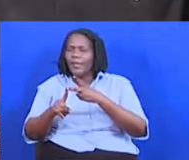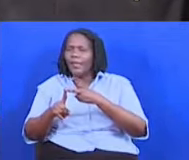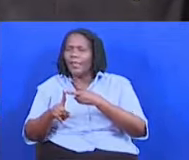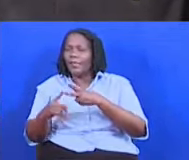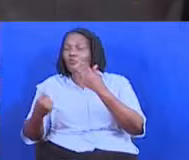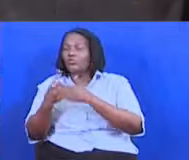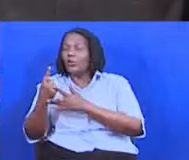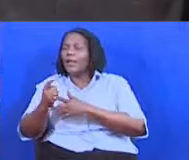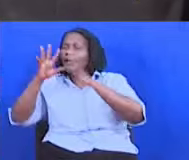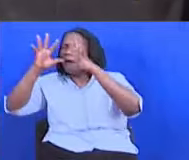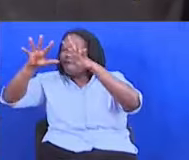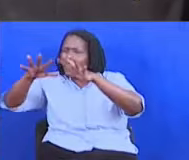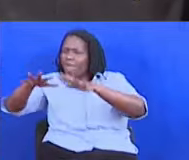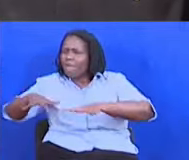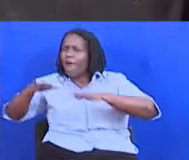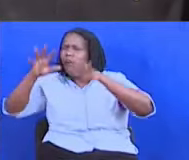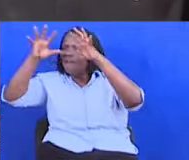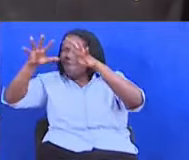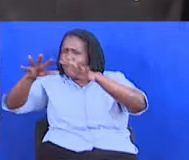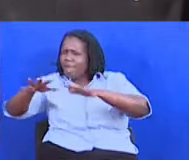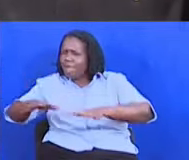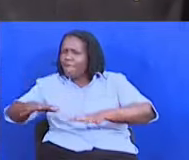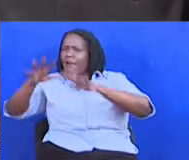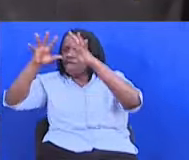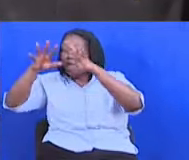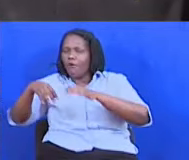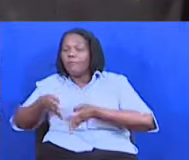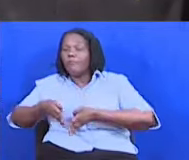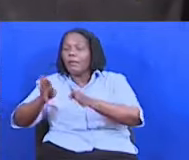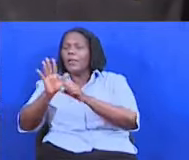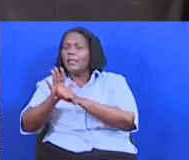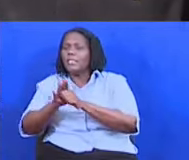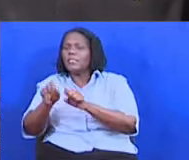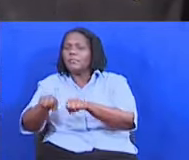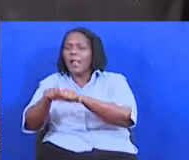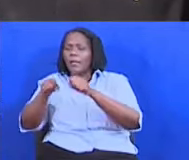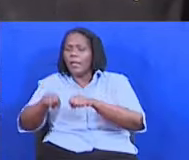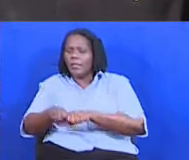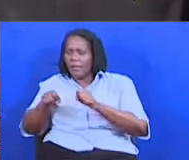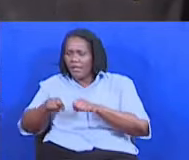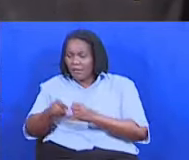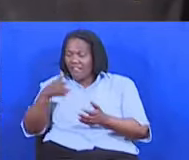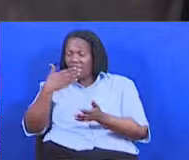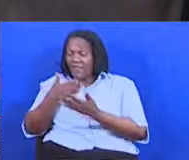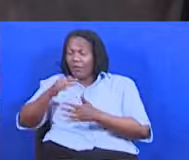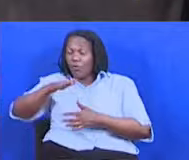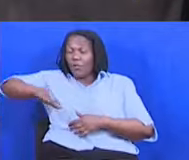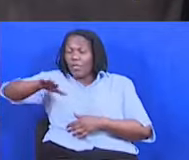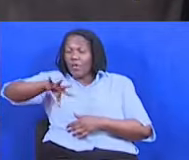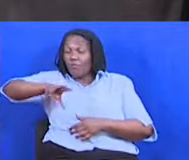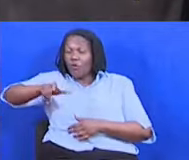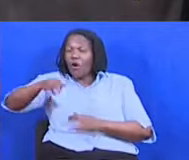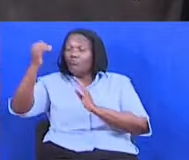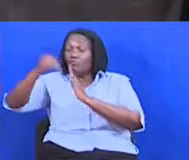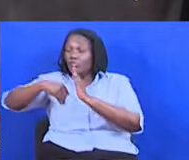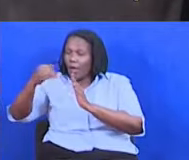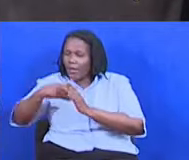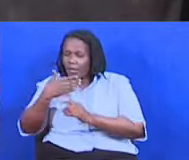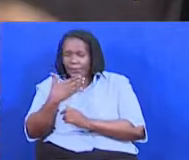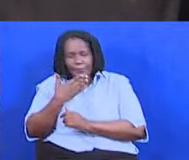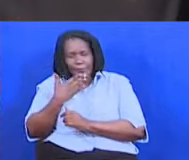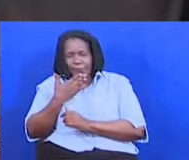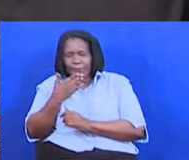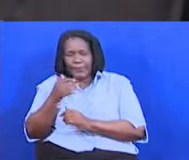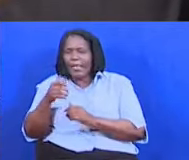mvua ikiwemo Chiwale, Masasi mkoani Mtwara, serikali ina mpango gani kupitia TARURA wa